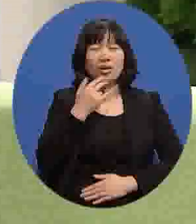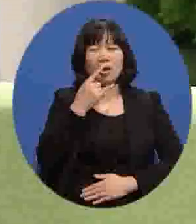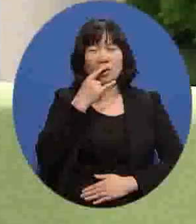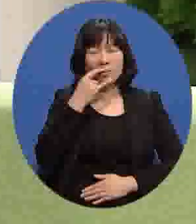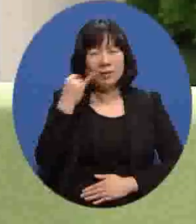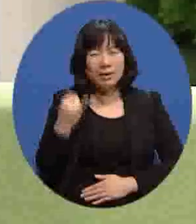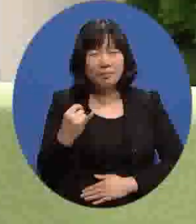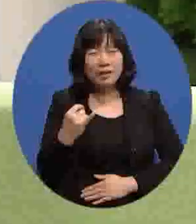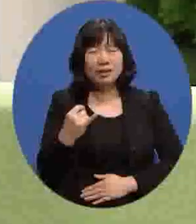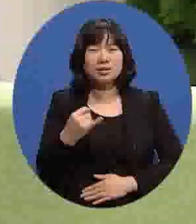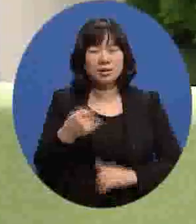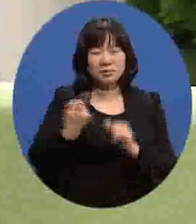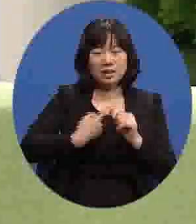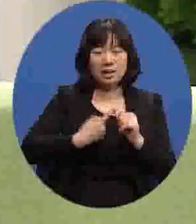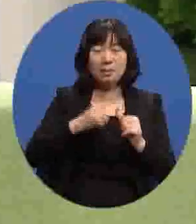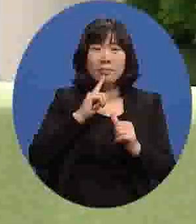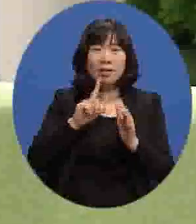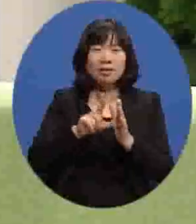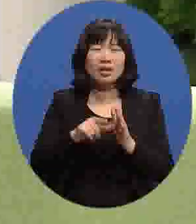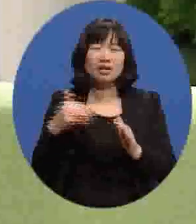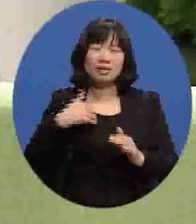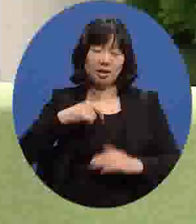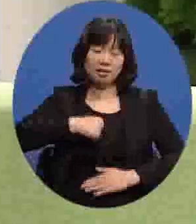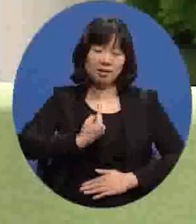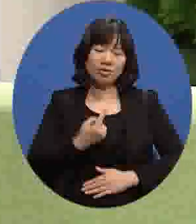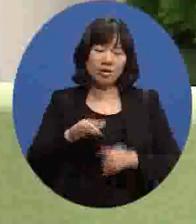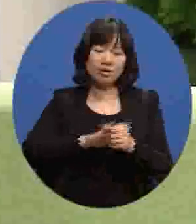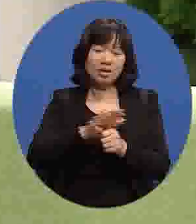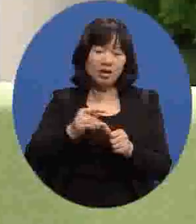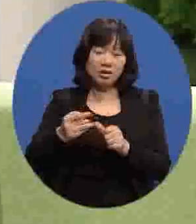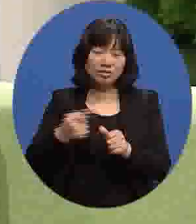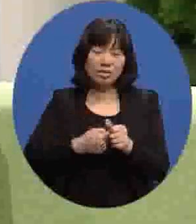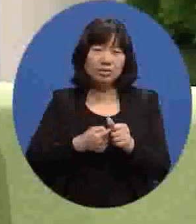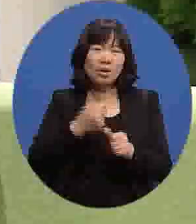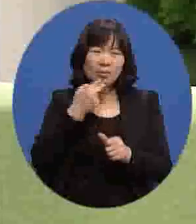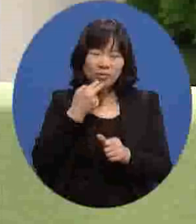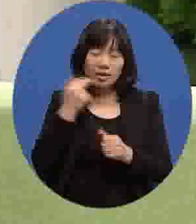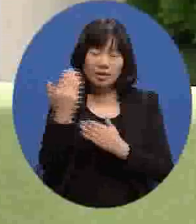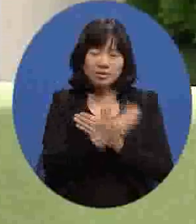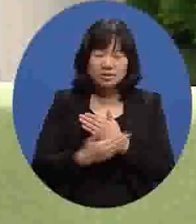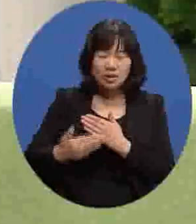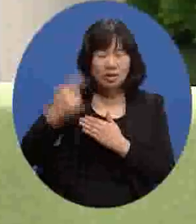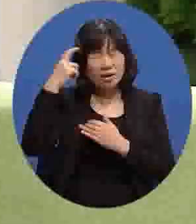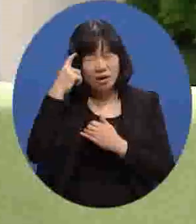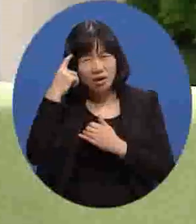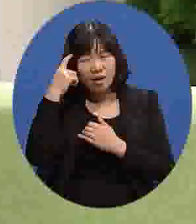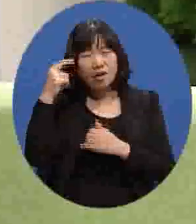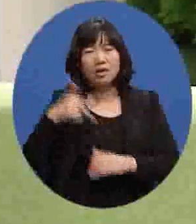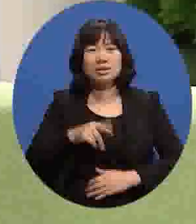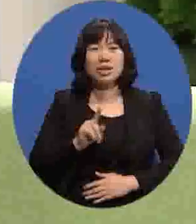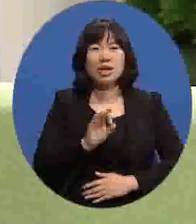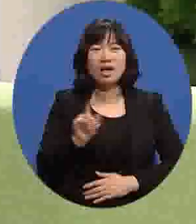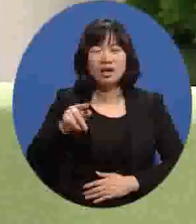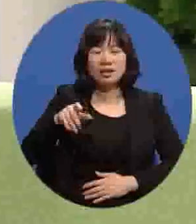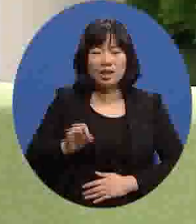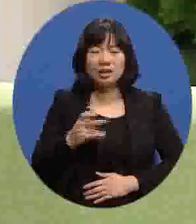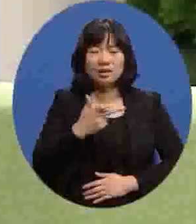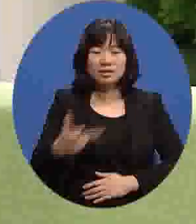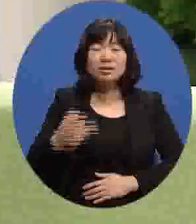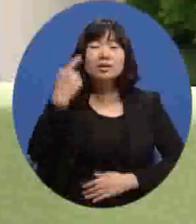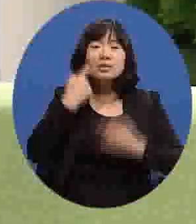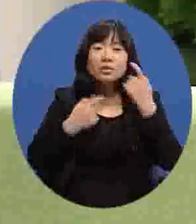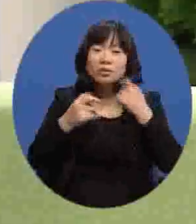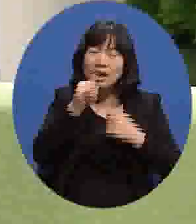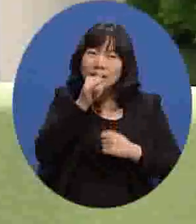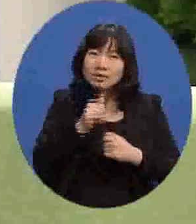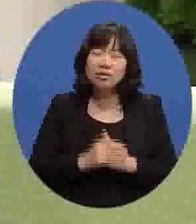엄마가 막 비난하는 말을 할 때 나 자체는 사랑스럽지 않아. 그래서 신체적, 정신적 자아상에 큰 손상을 주게 되는